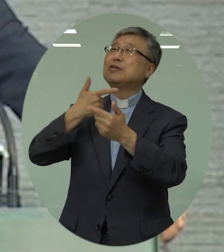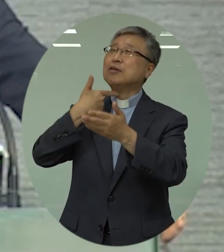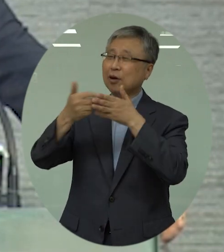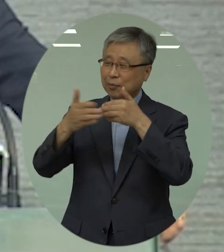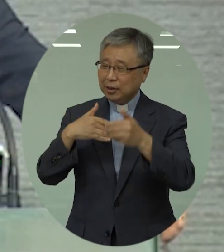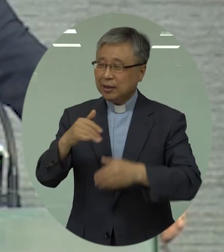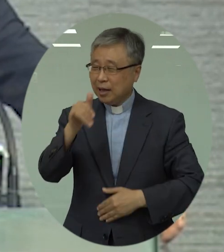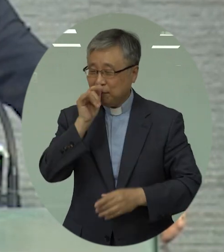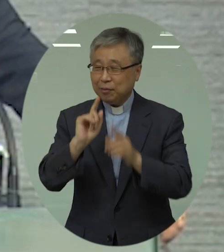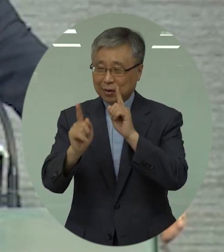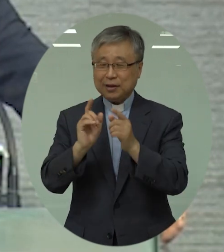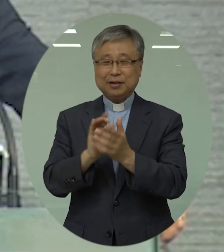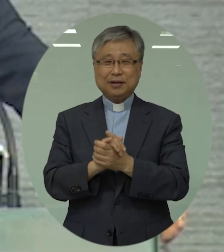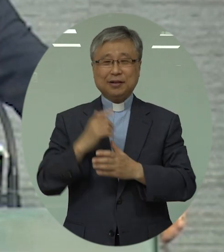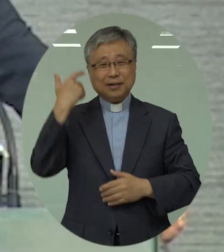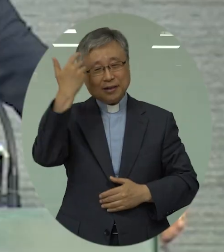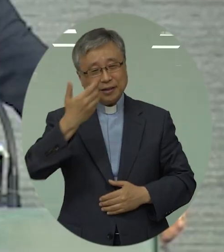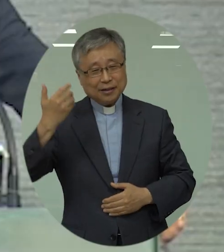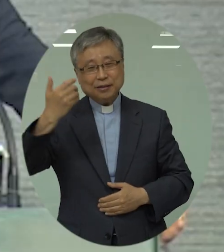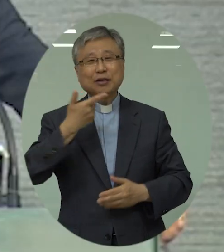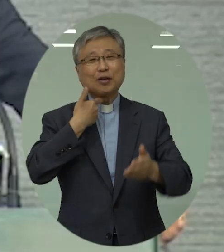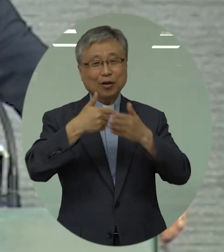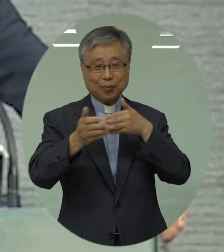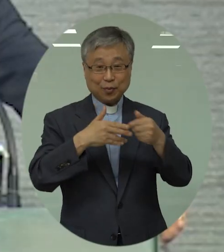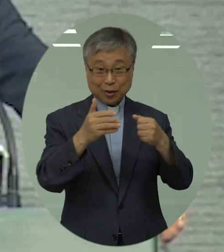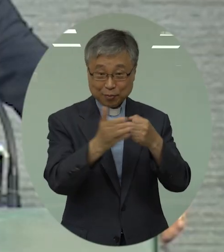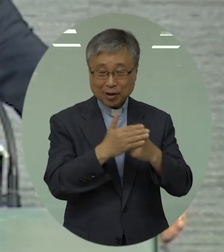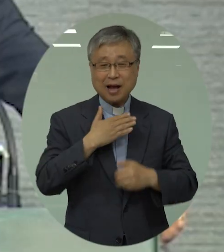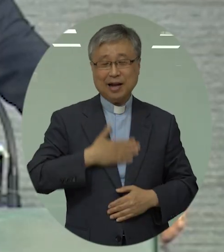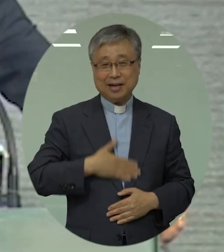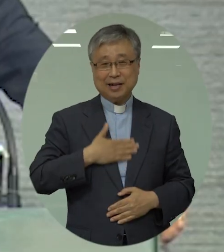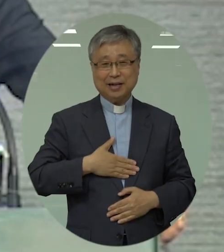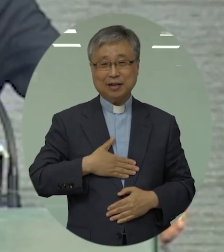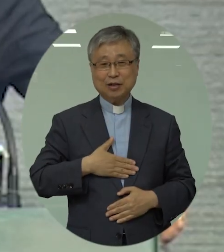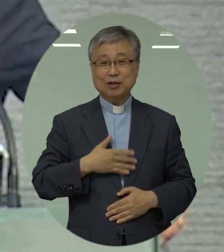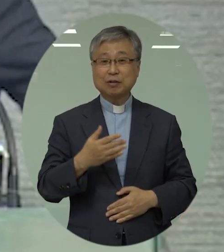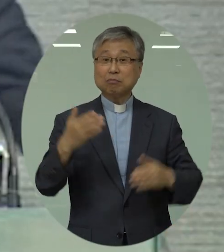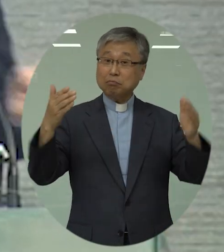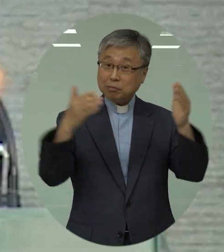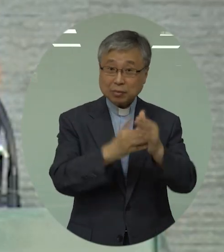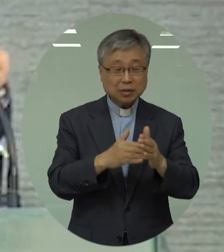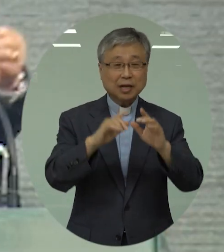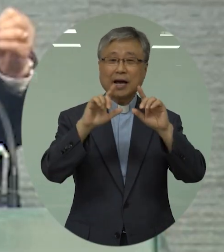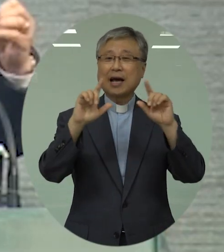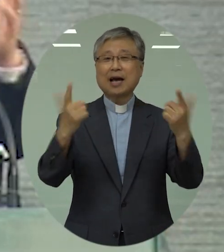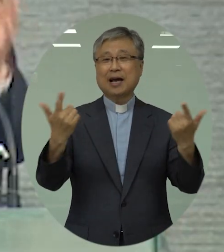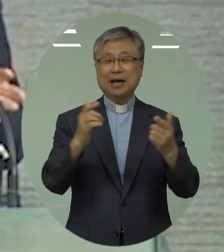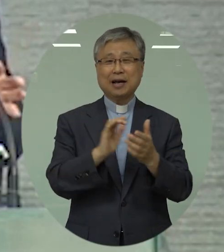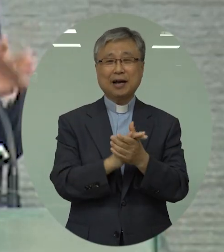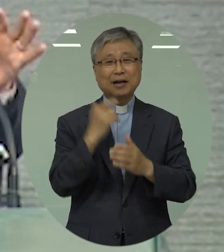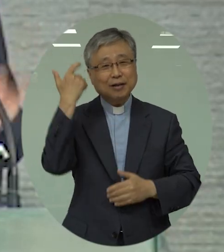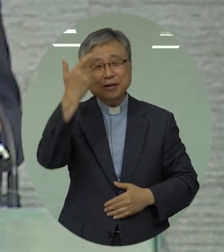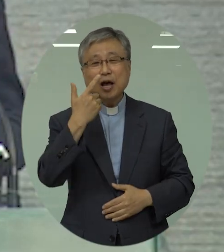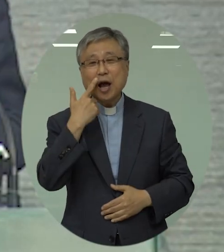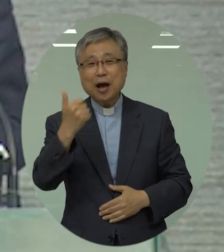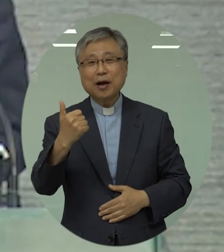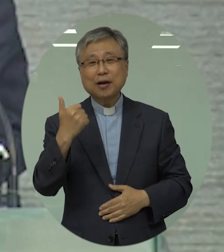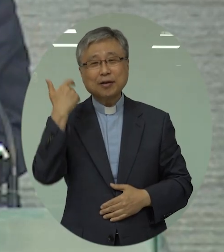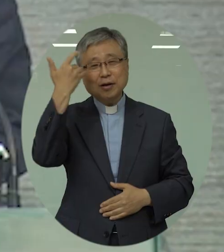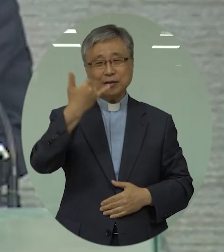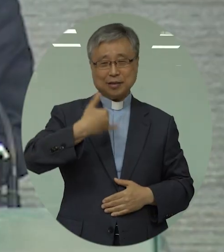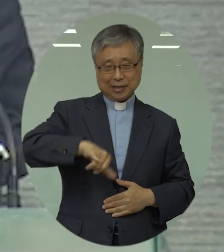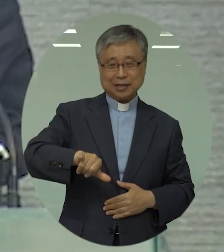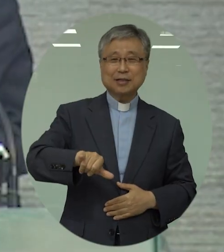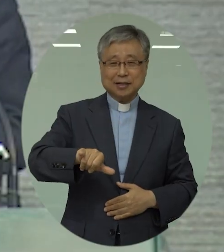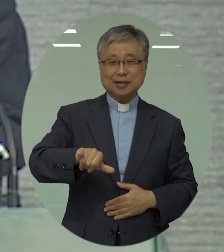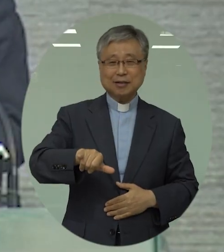있다 이 말이에요. 영적 경험에 의해서 하는 것. 근데 거기서 끝나는 것이 아니라 영적 아비는 영적